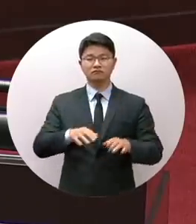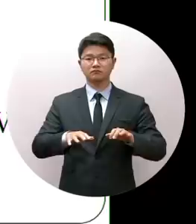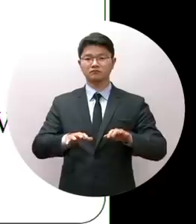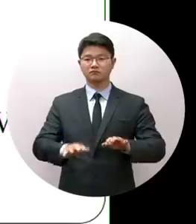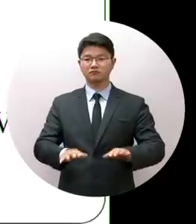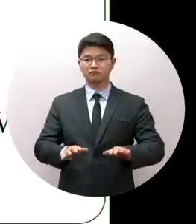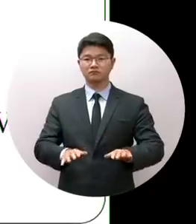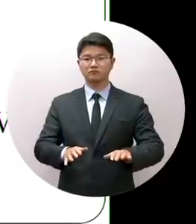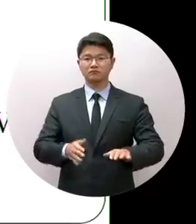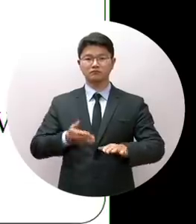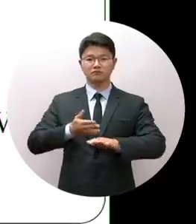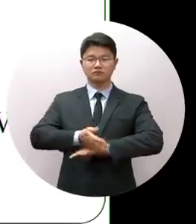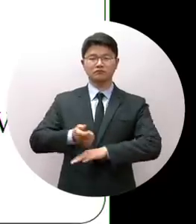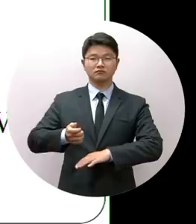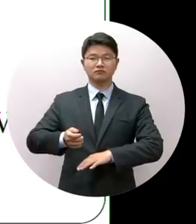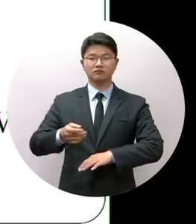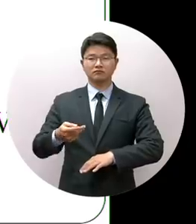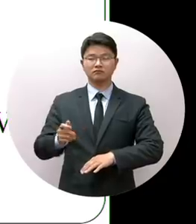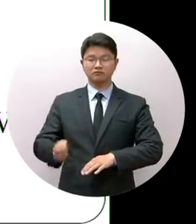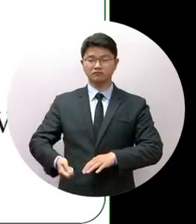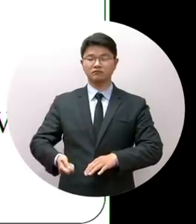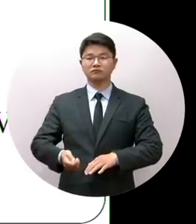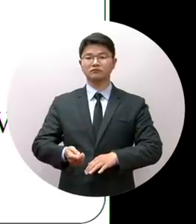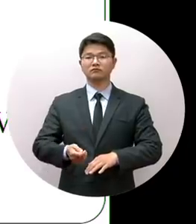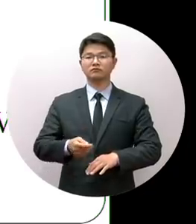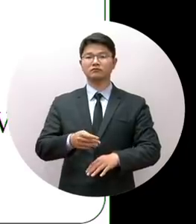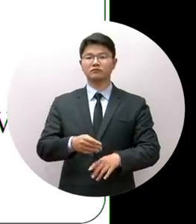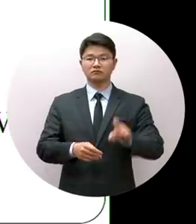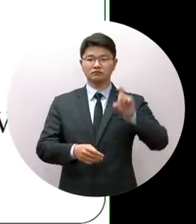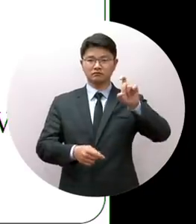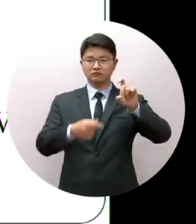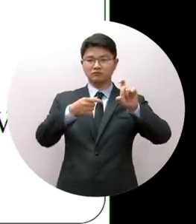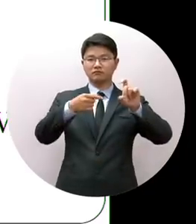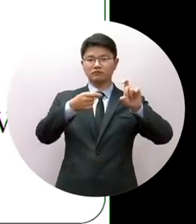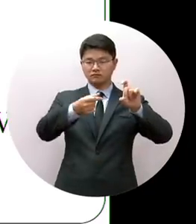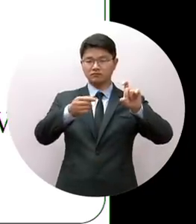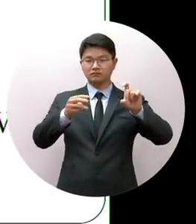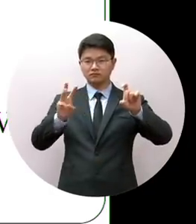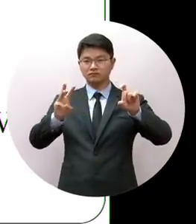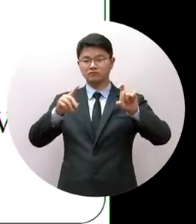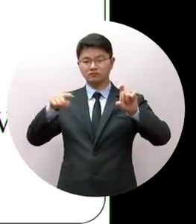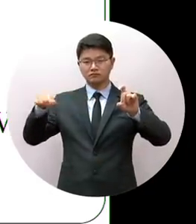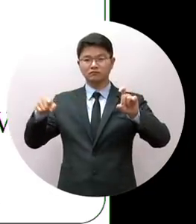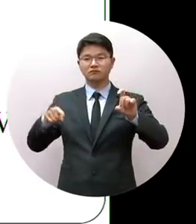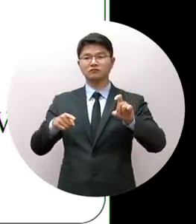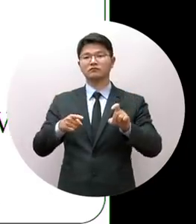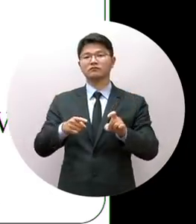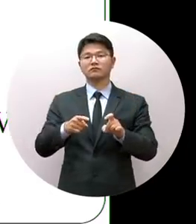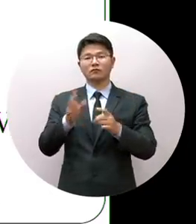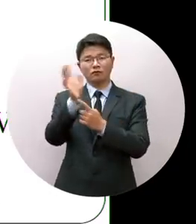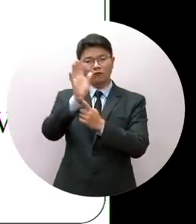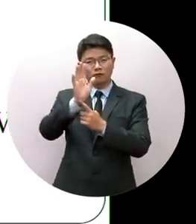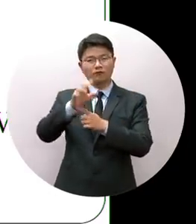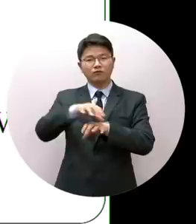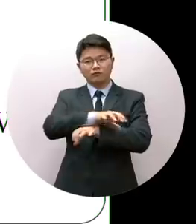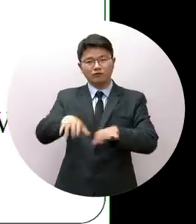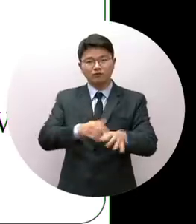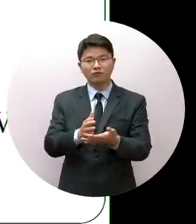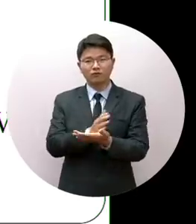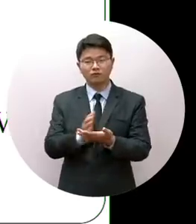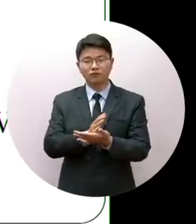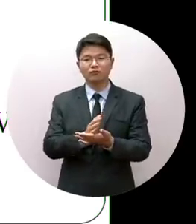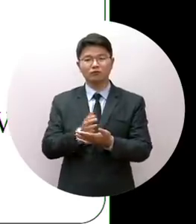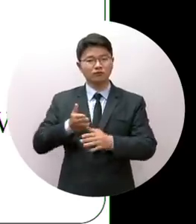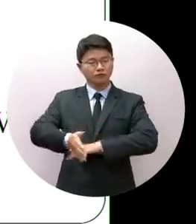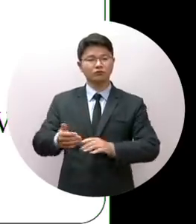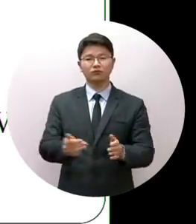通过了。10吉瓦的离岸风电的环评， 是 我相信绿